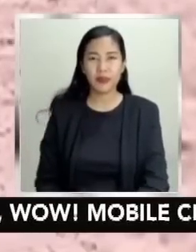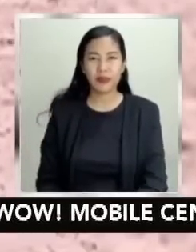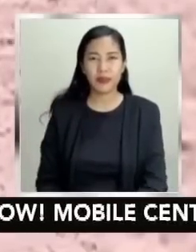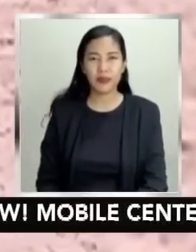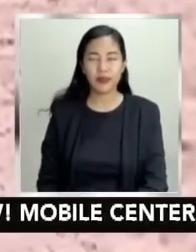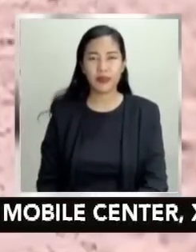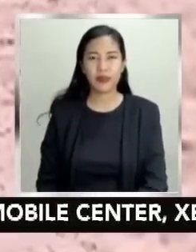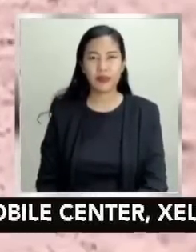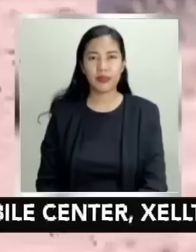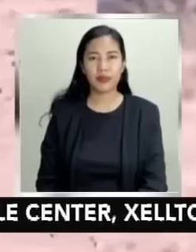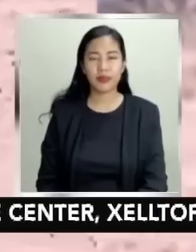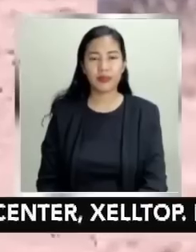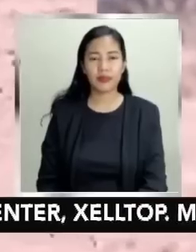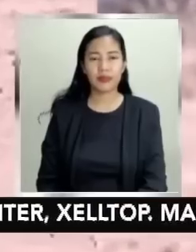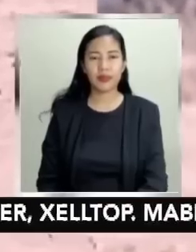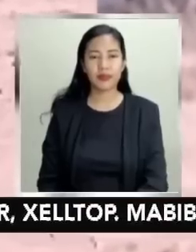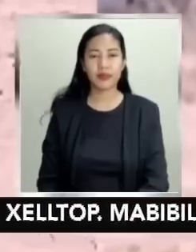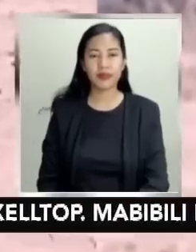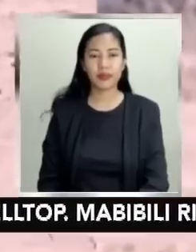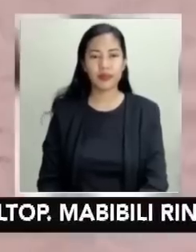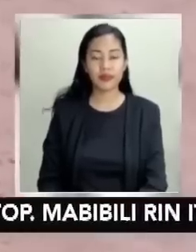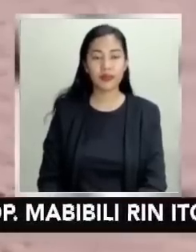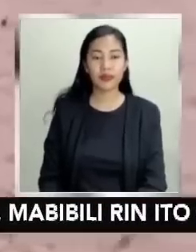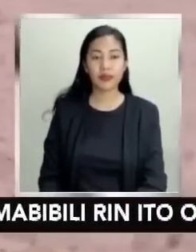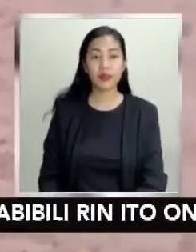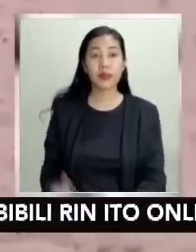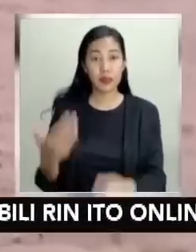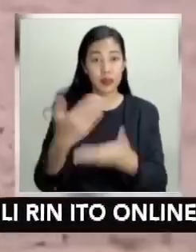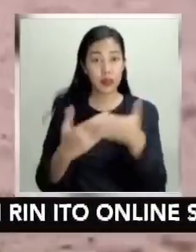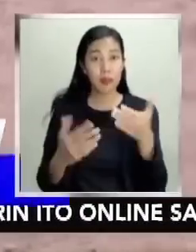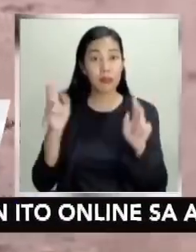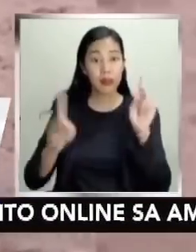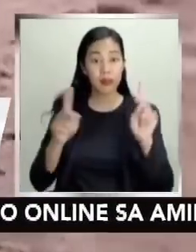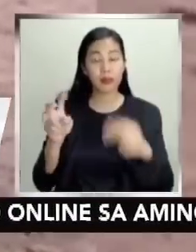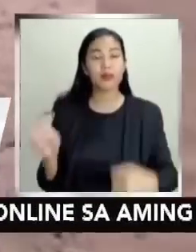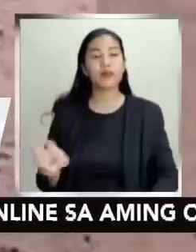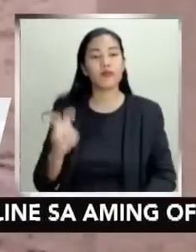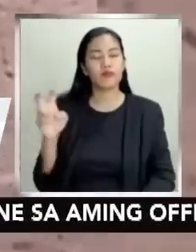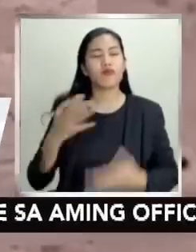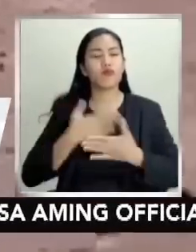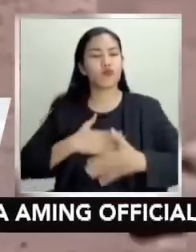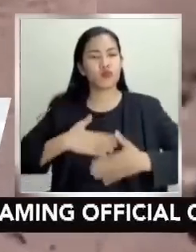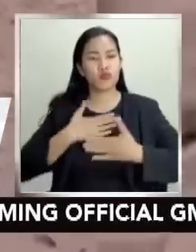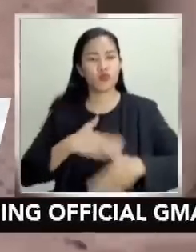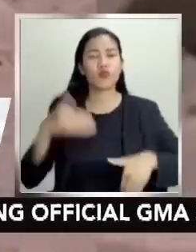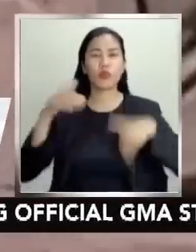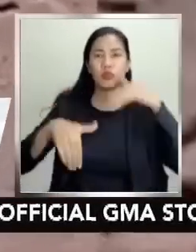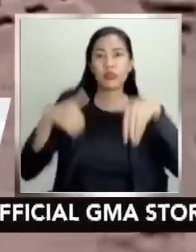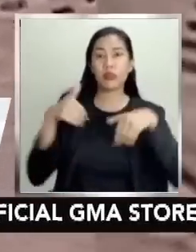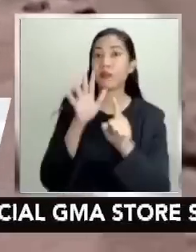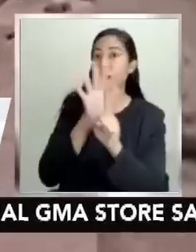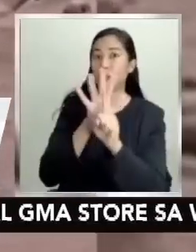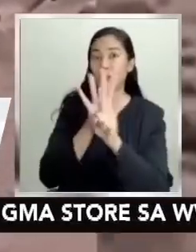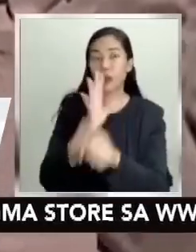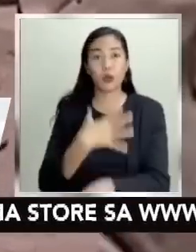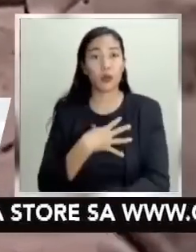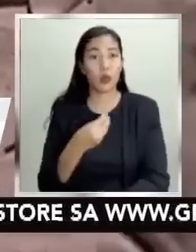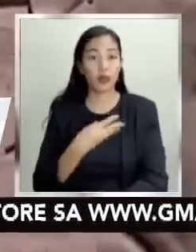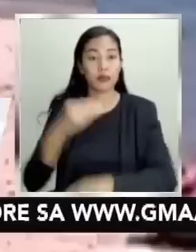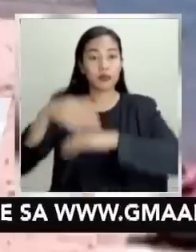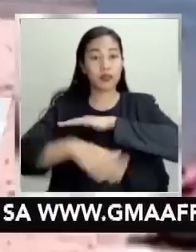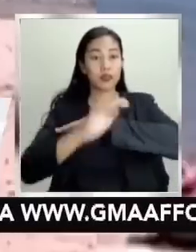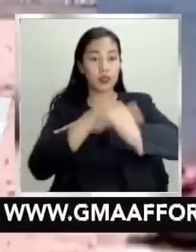Enjoy sa paliligo sa dagat ang ilang turista nang tunguhin namin ang pamosong White Beach ng Puerto Galera sa Oriental